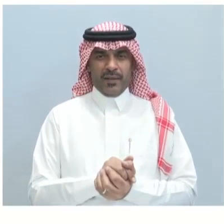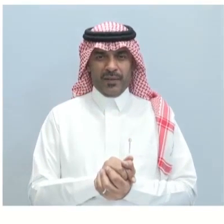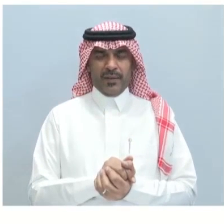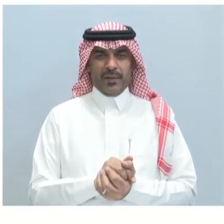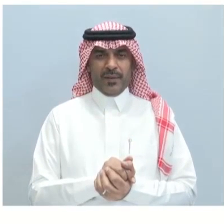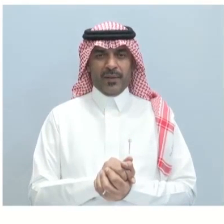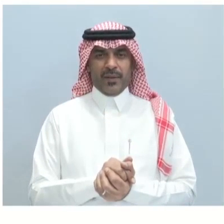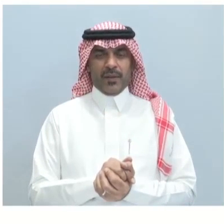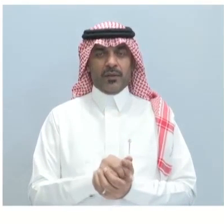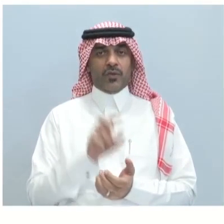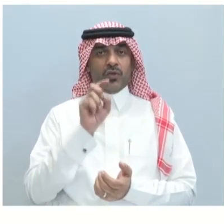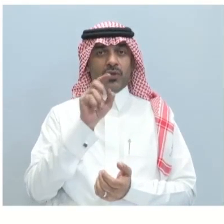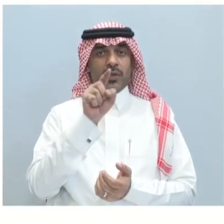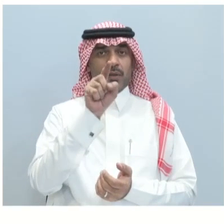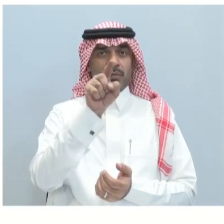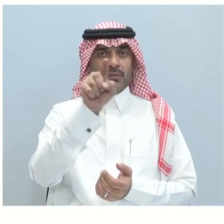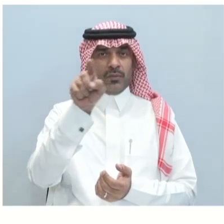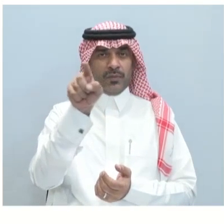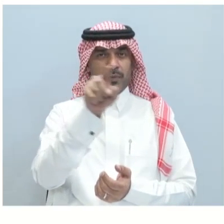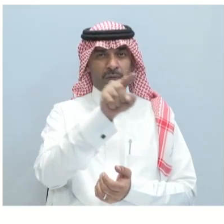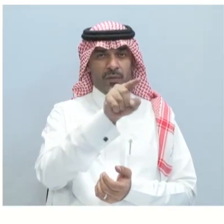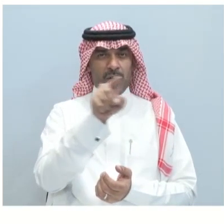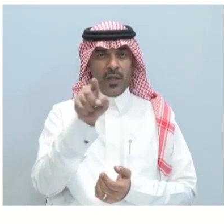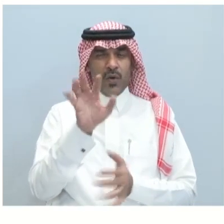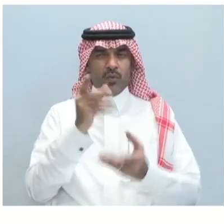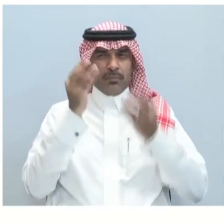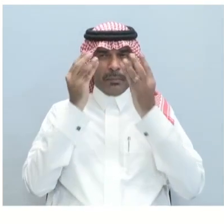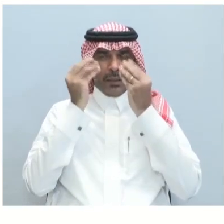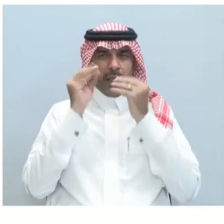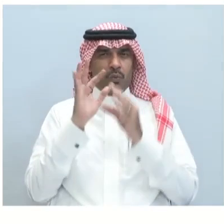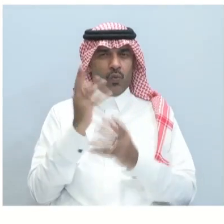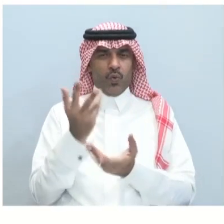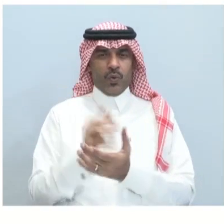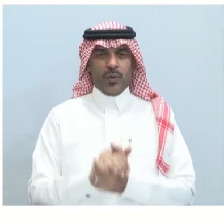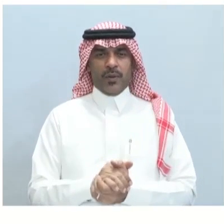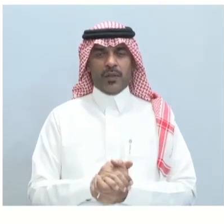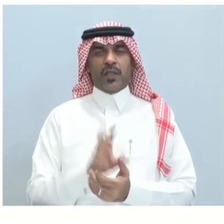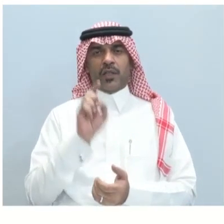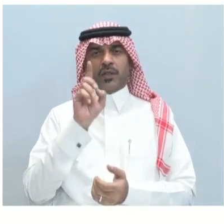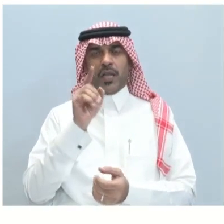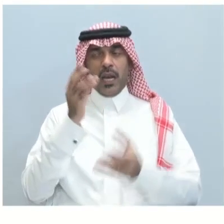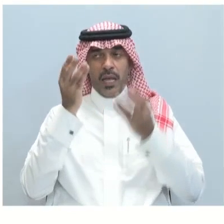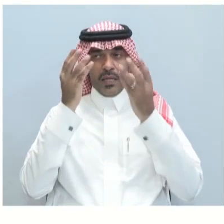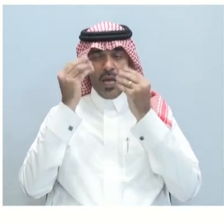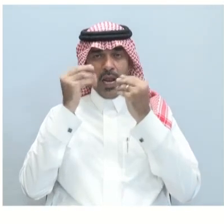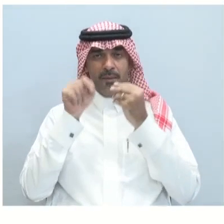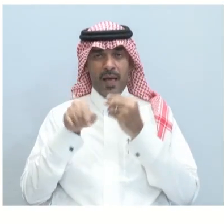ماذا ساتعلم في هذه الوحده سوف اتعلم في هذه الوحده